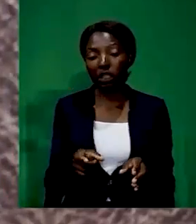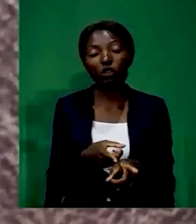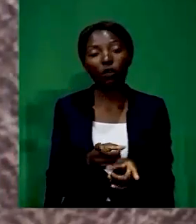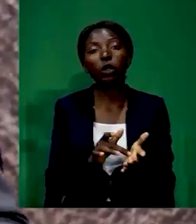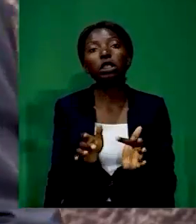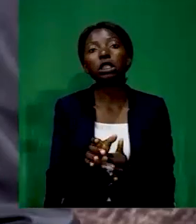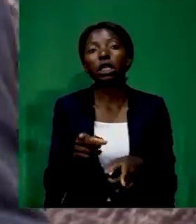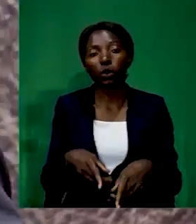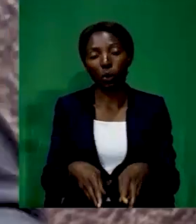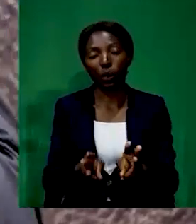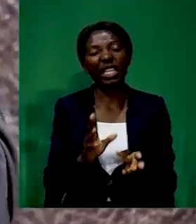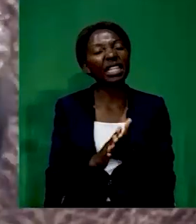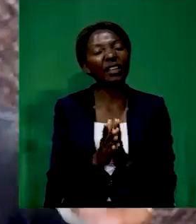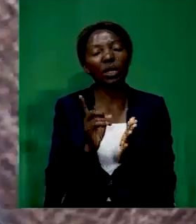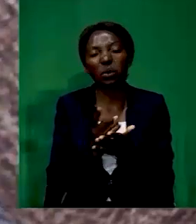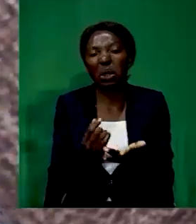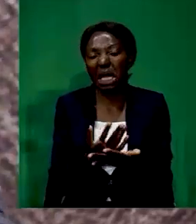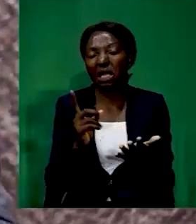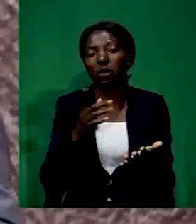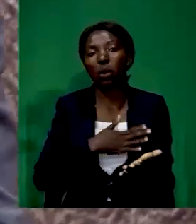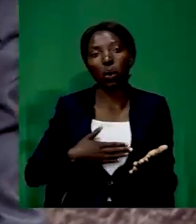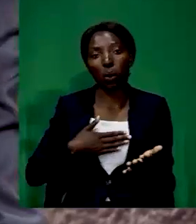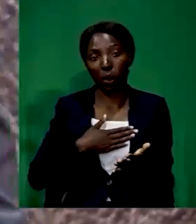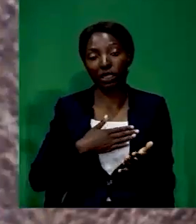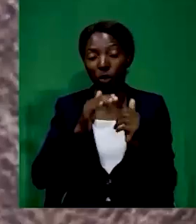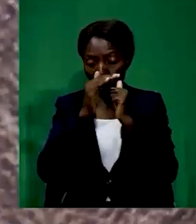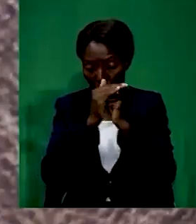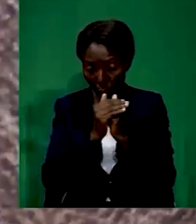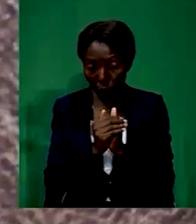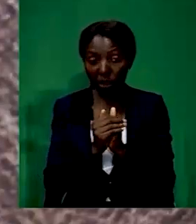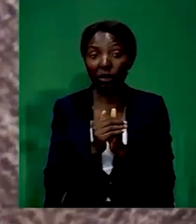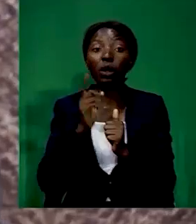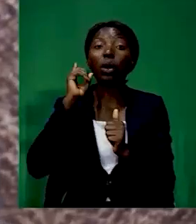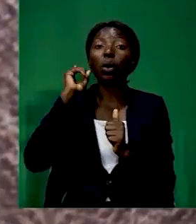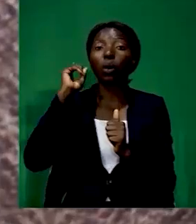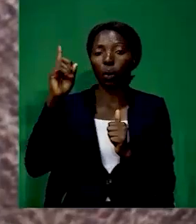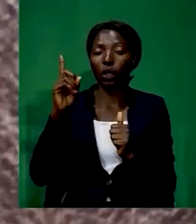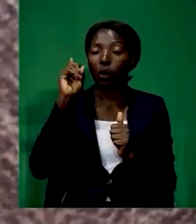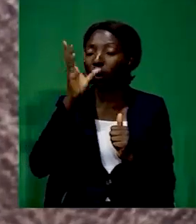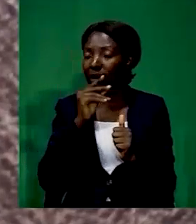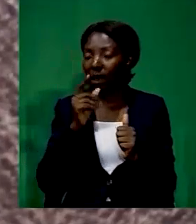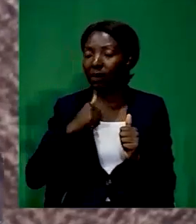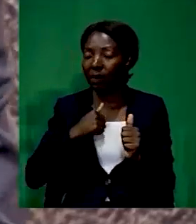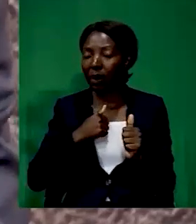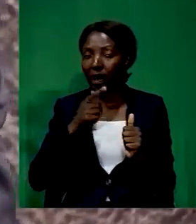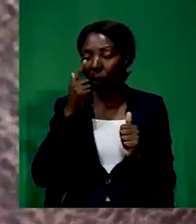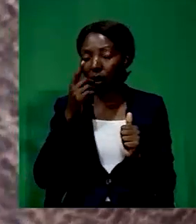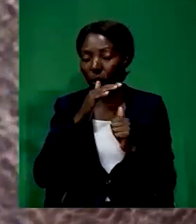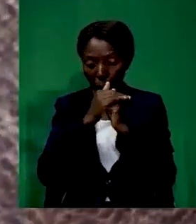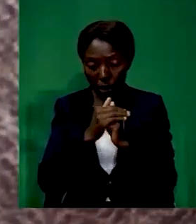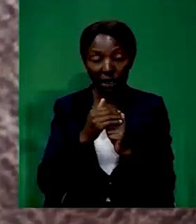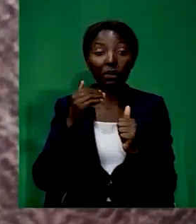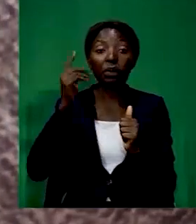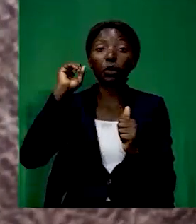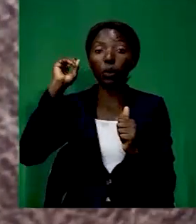Kristu. You cannot do what you want. Anonamatwa, ndiye anotaura kuti anonamatwa sei. Ndiye waoneka kana watenda